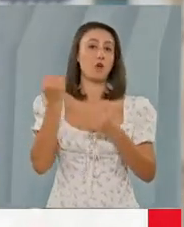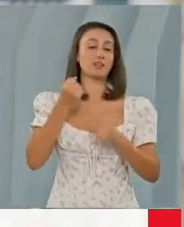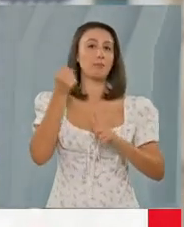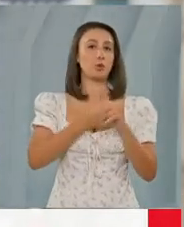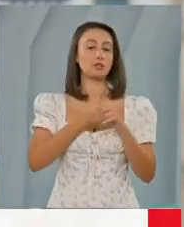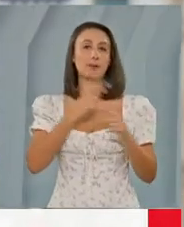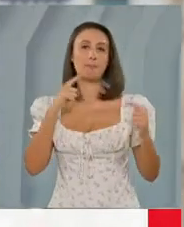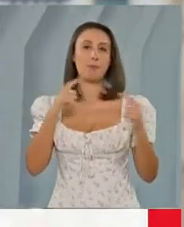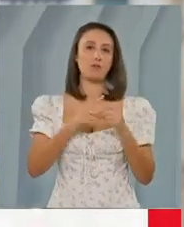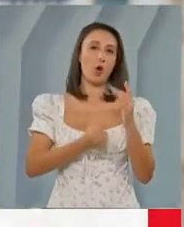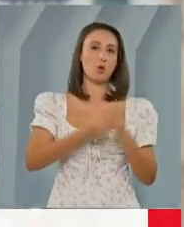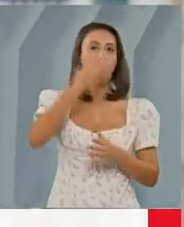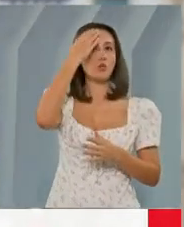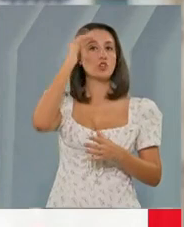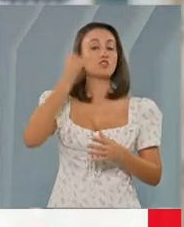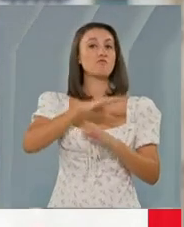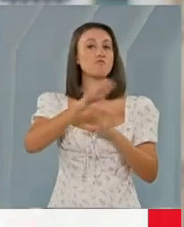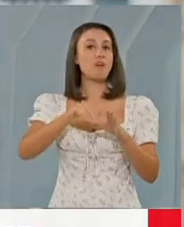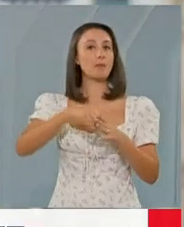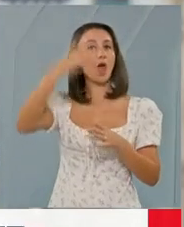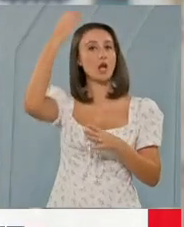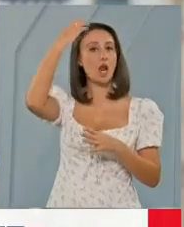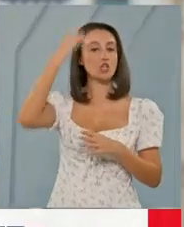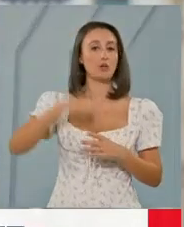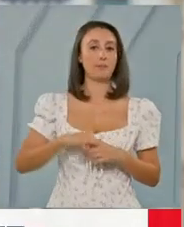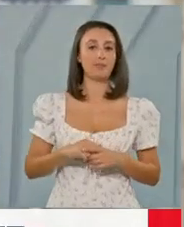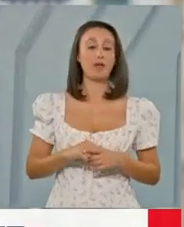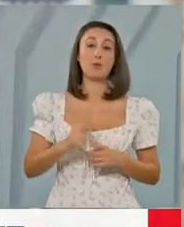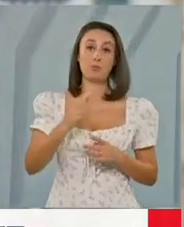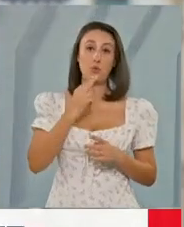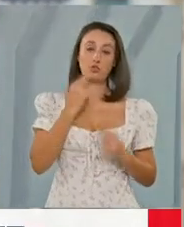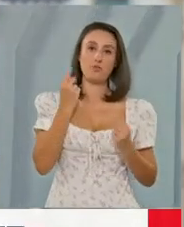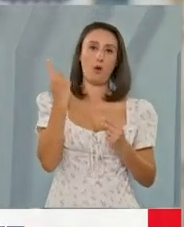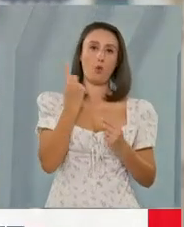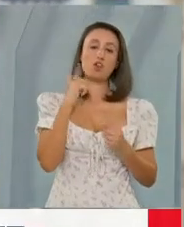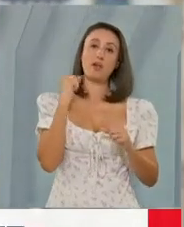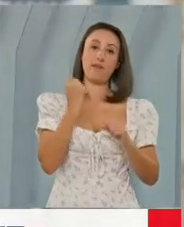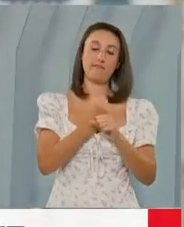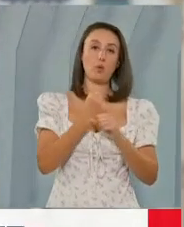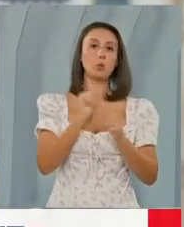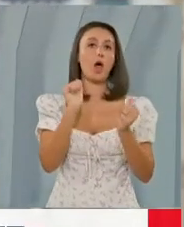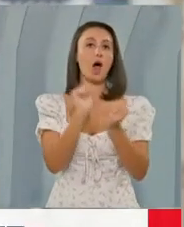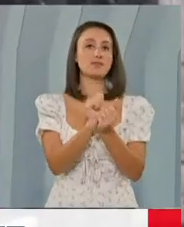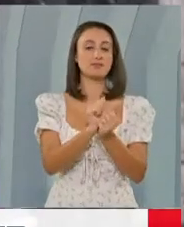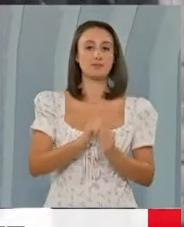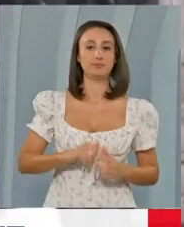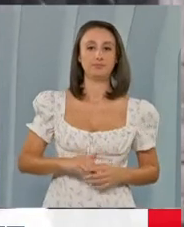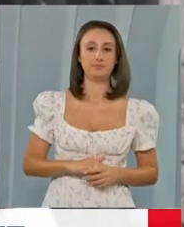protesteze împotriva noului rege, dar și a familiei regale britanice. Poliția din câteva orașe a făcut chiar și arestări.